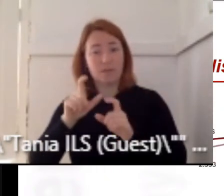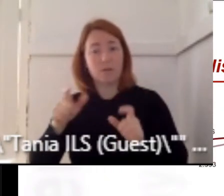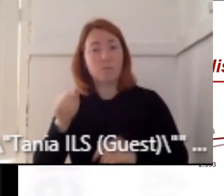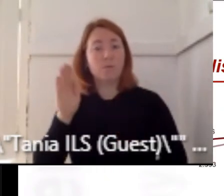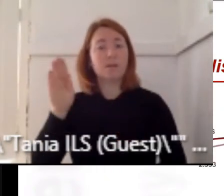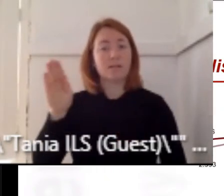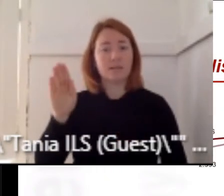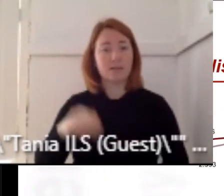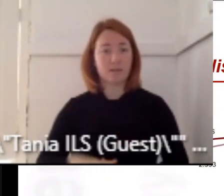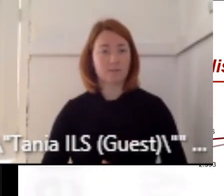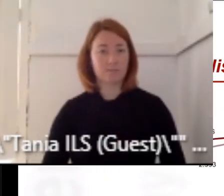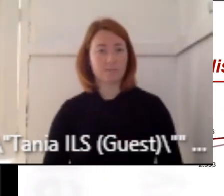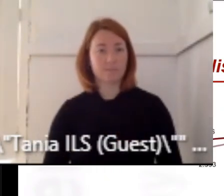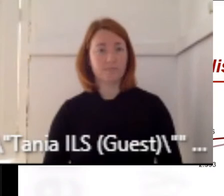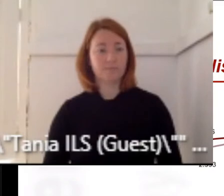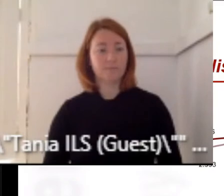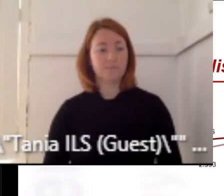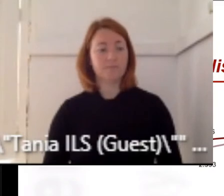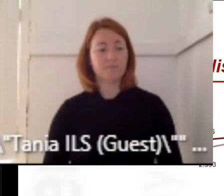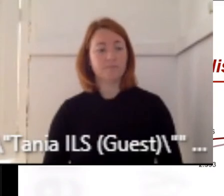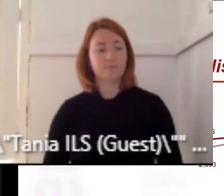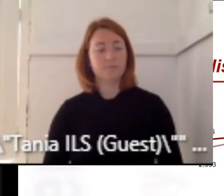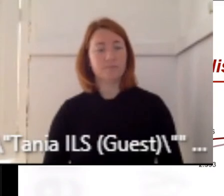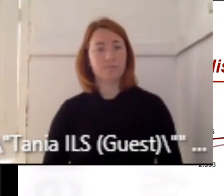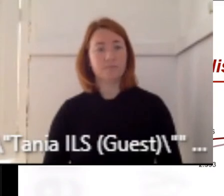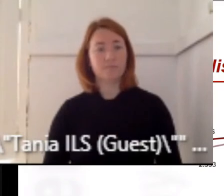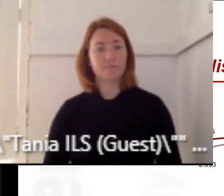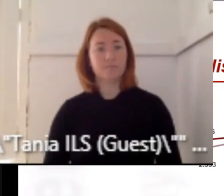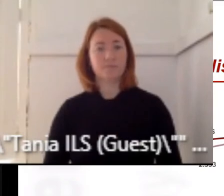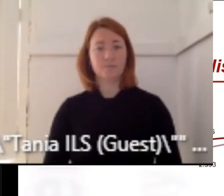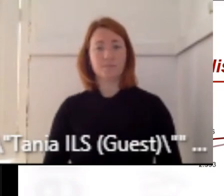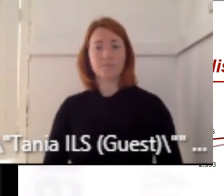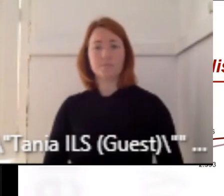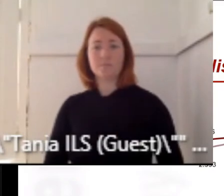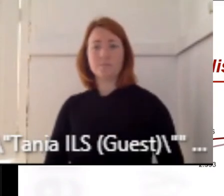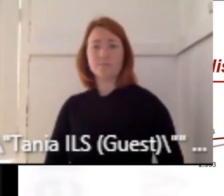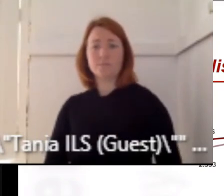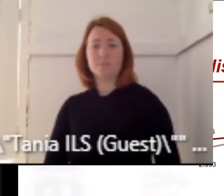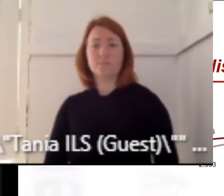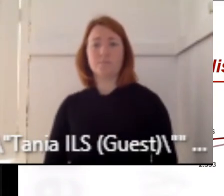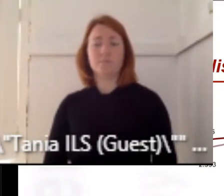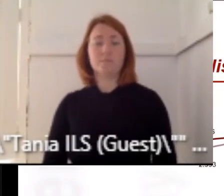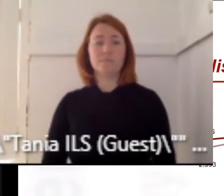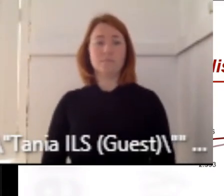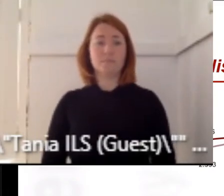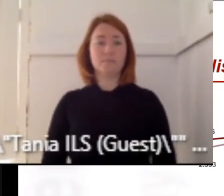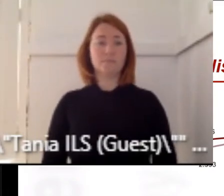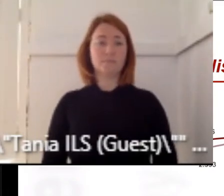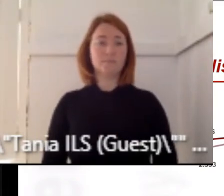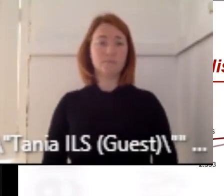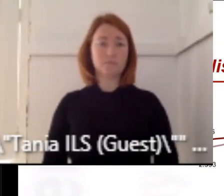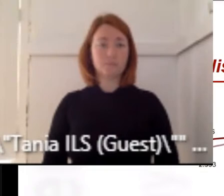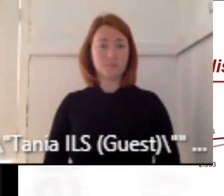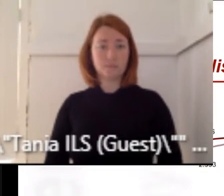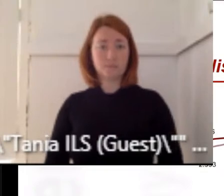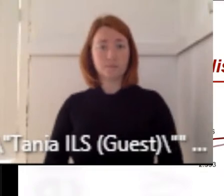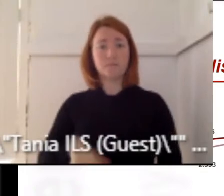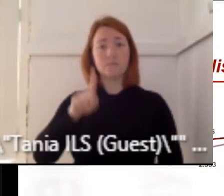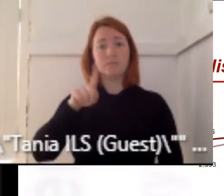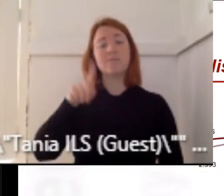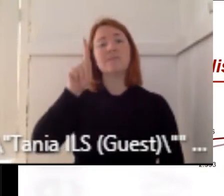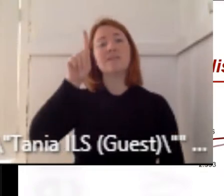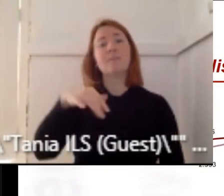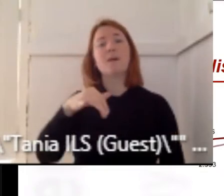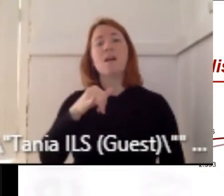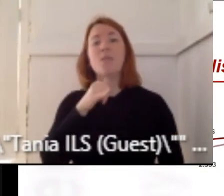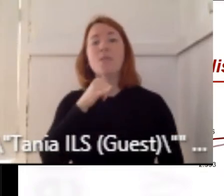estrangeres. També interessant doncs, destacar, per exemple, la qüestió de les denúncies. A primer